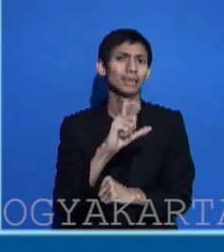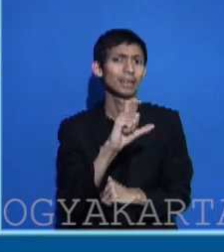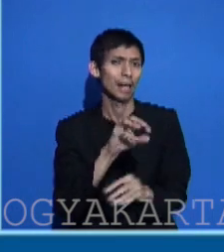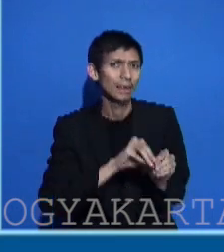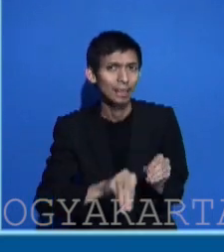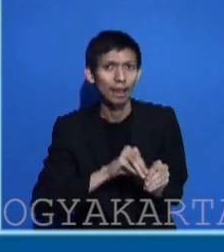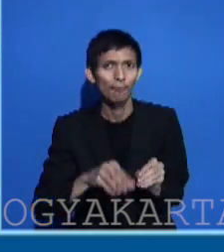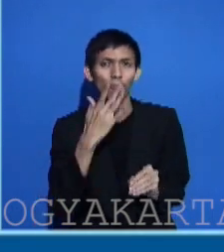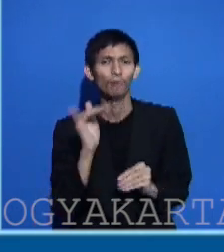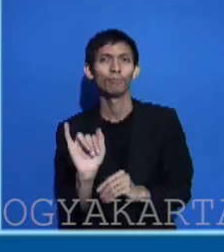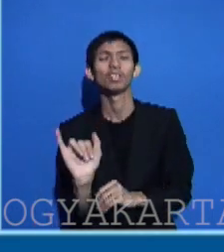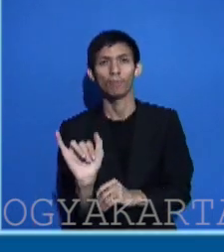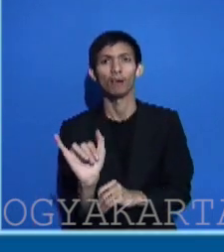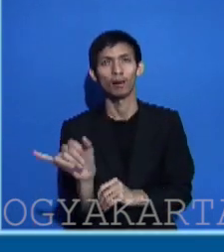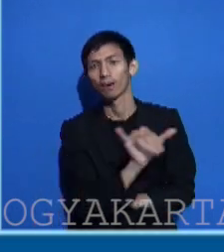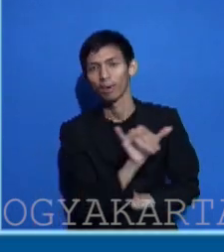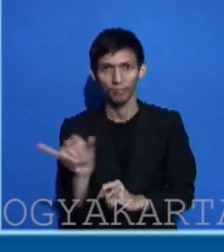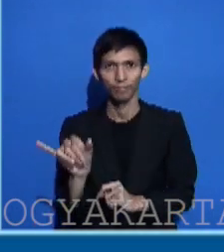ten daerah